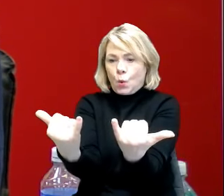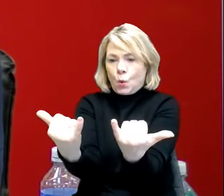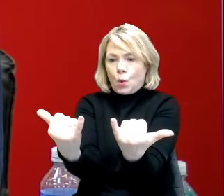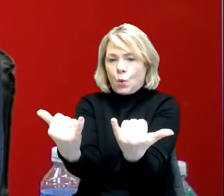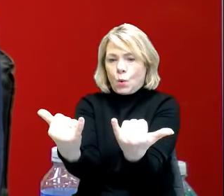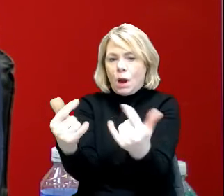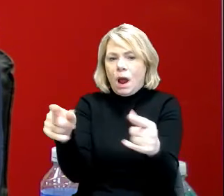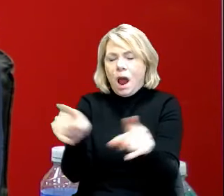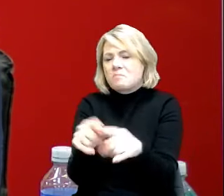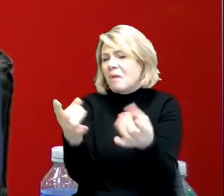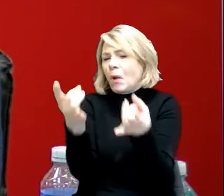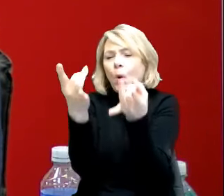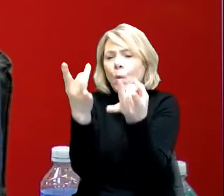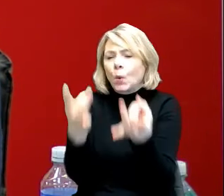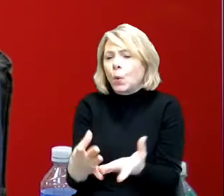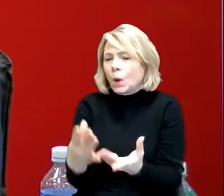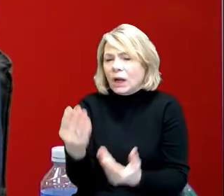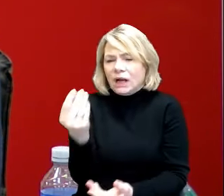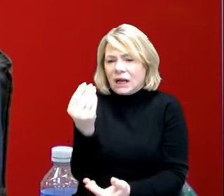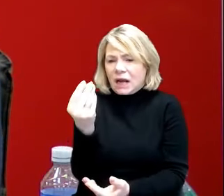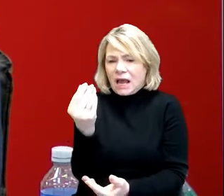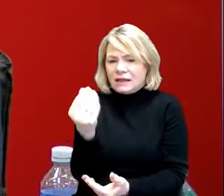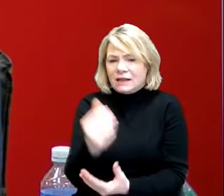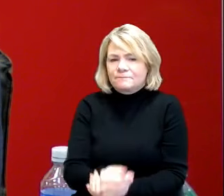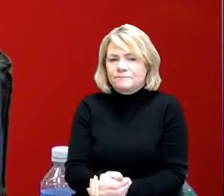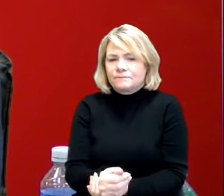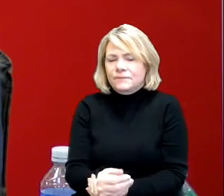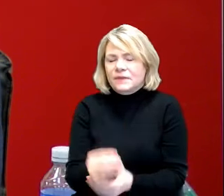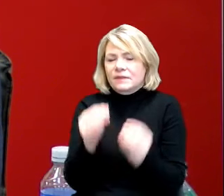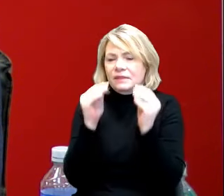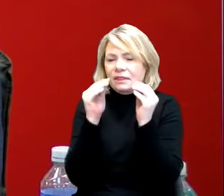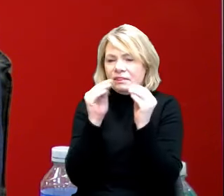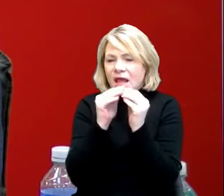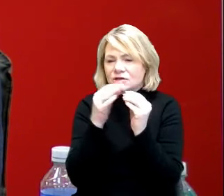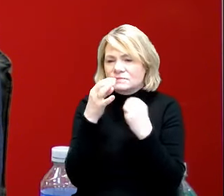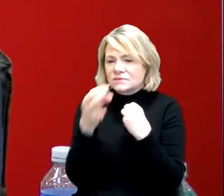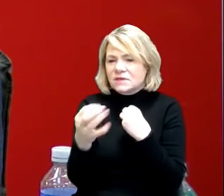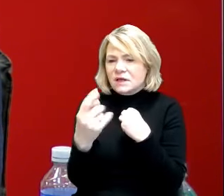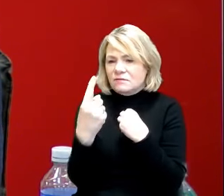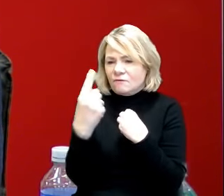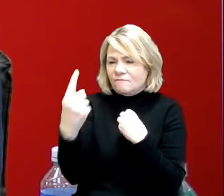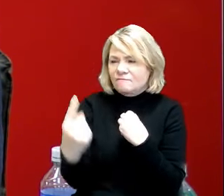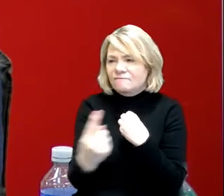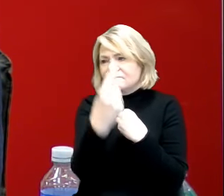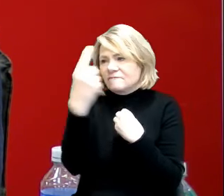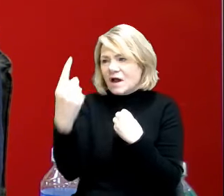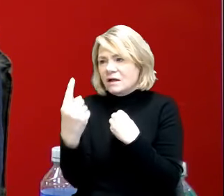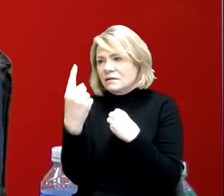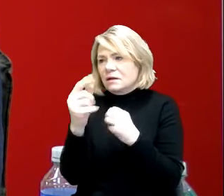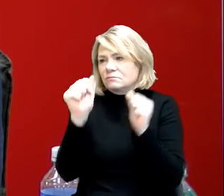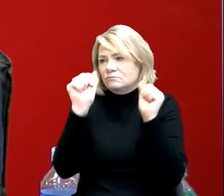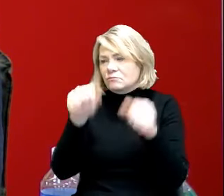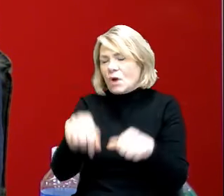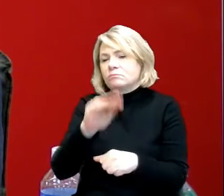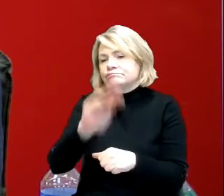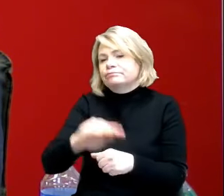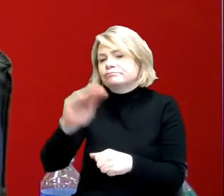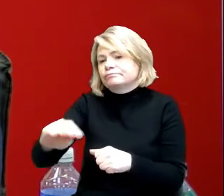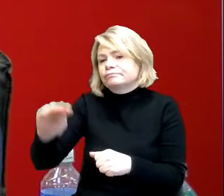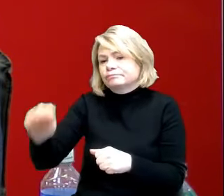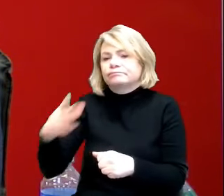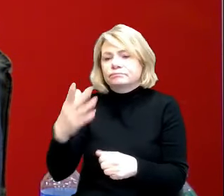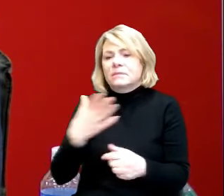simbolišką kaina a 10 centų už valandą žmonėms parkuotis jų prekybos centro